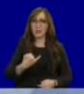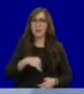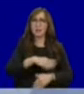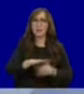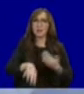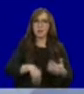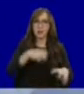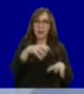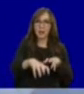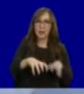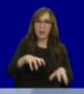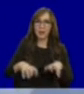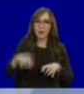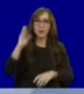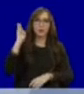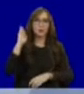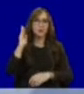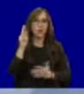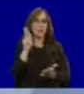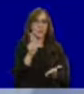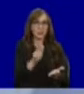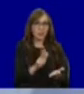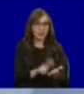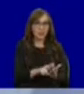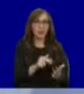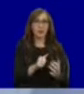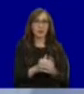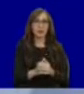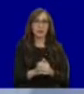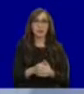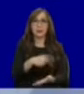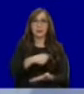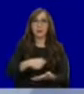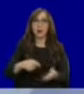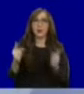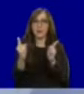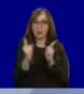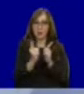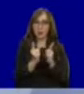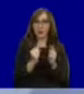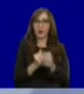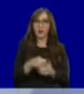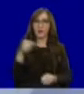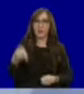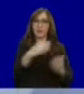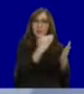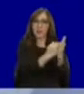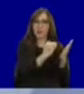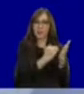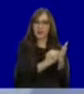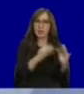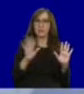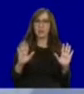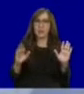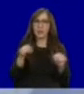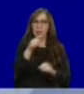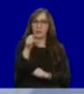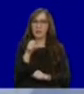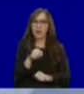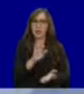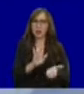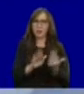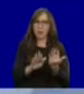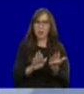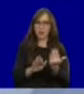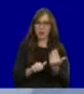daerah sudah boleh menerapkan tatap muka. Ini adalah kebijakan. Jadi banyak sekali yang selalu menanyakan kepada saya, baik